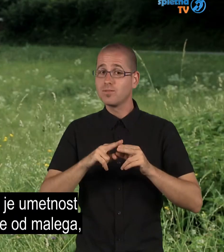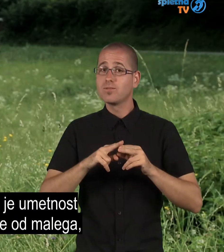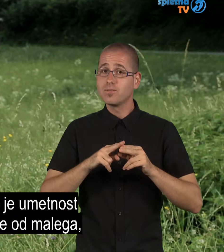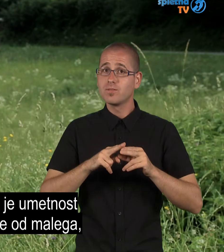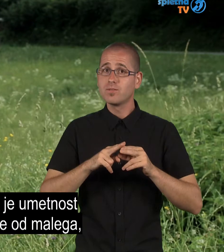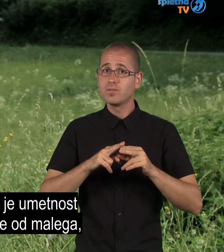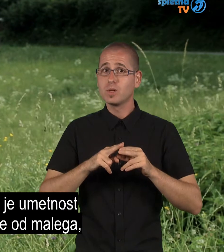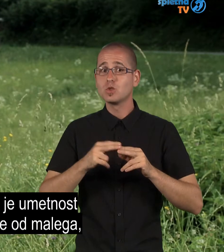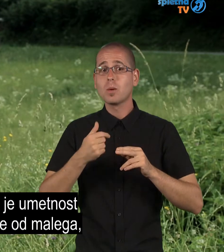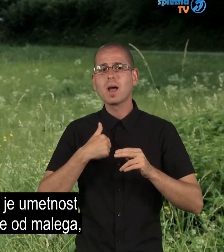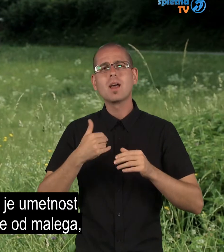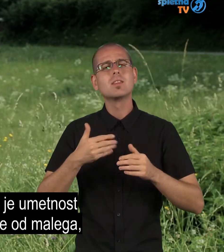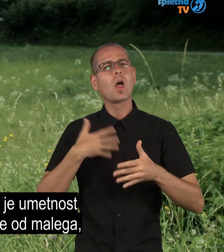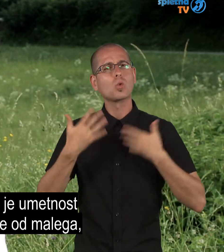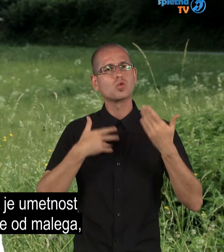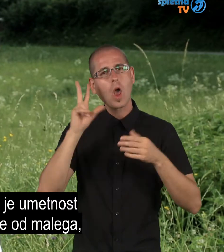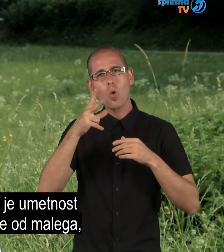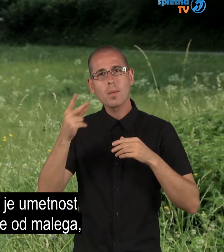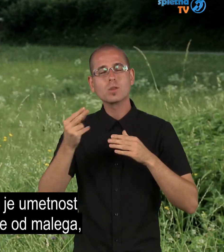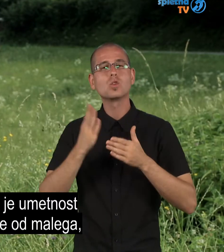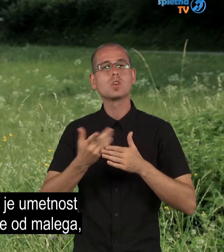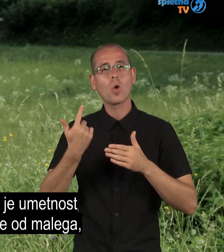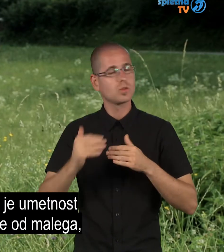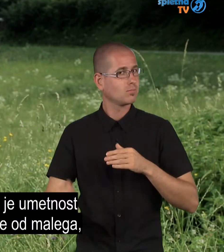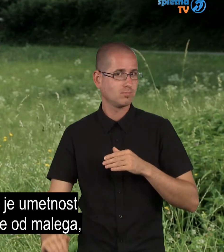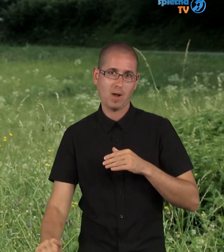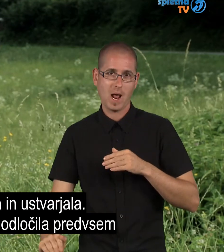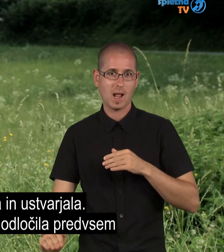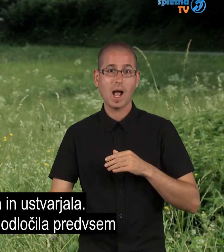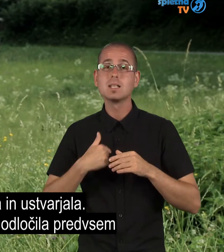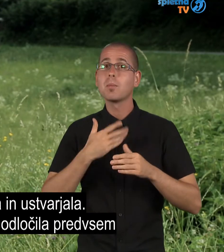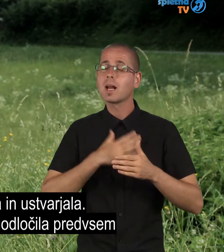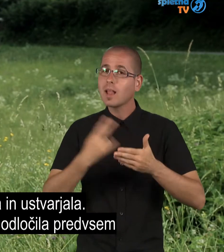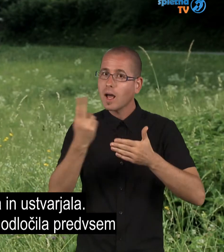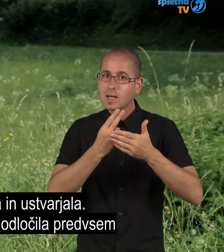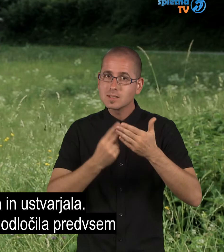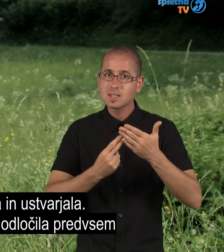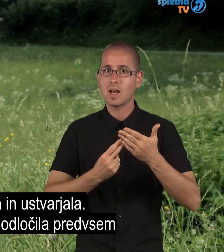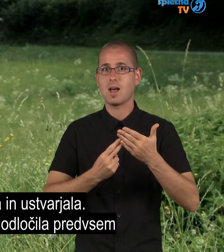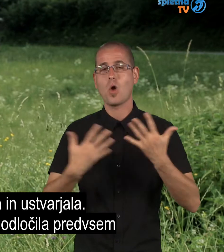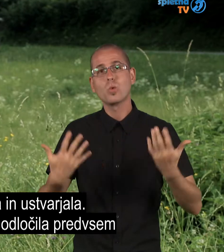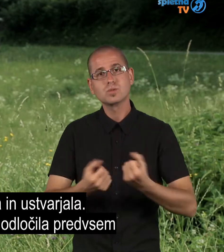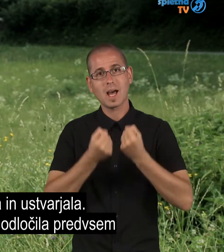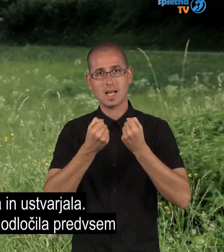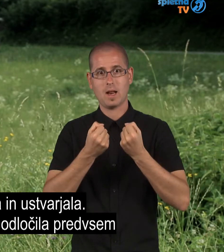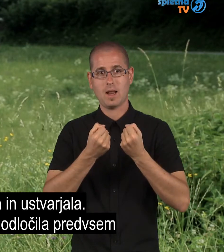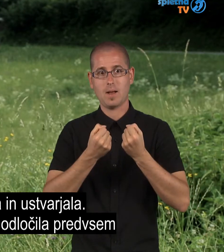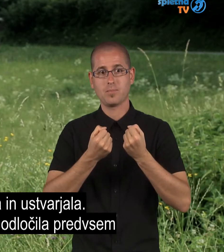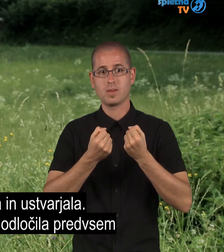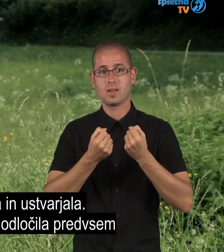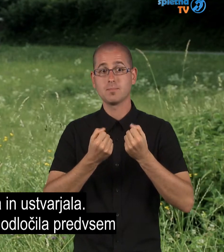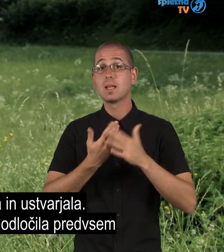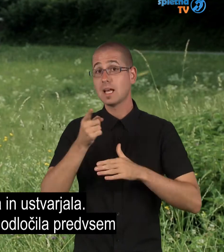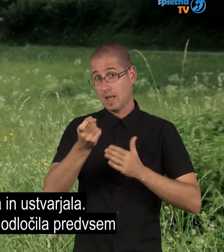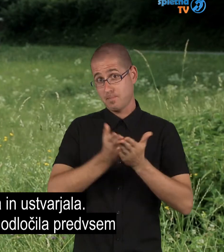Večina me je navdušila umetnost že od malega in sem rada risala in ustvarjala. Za